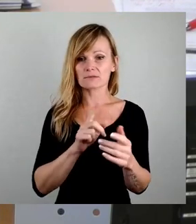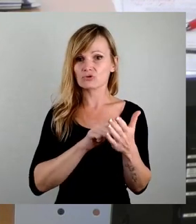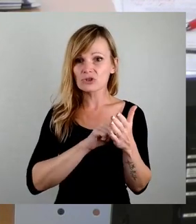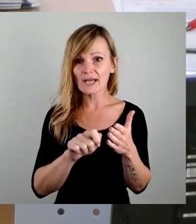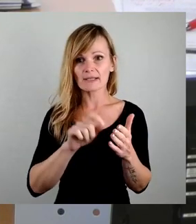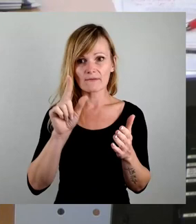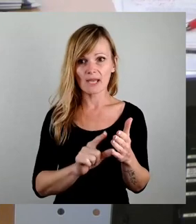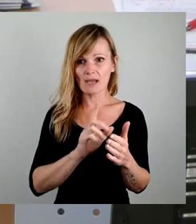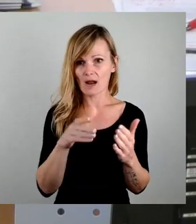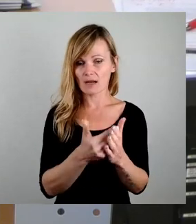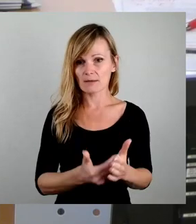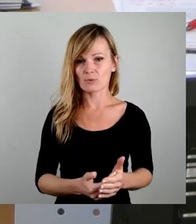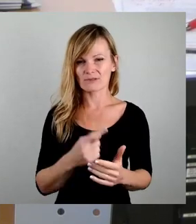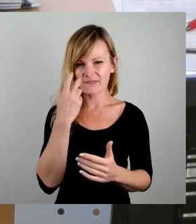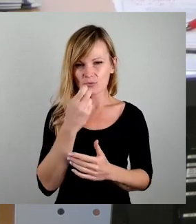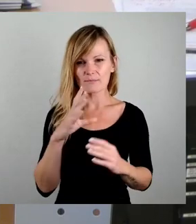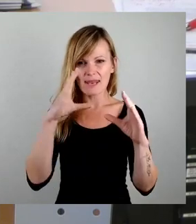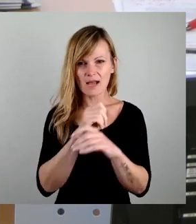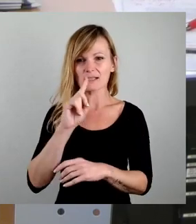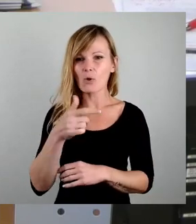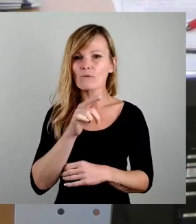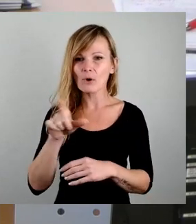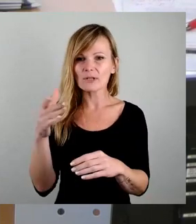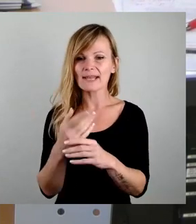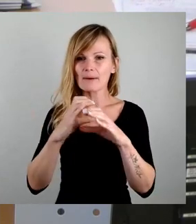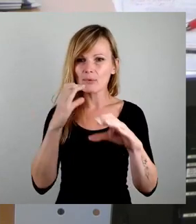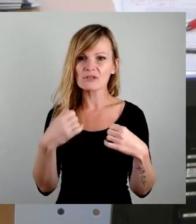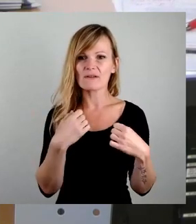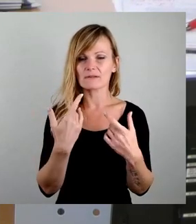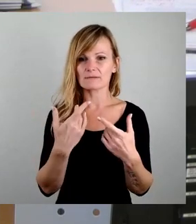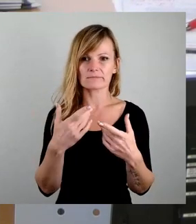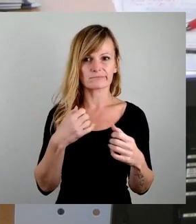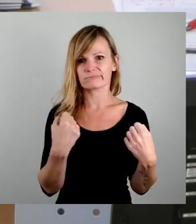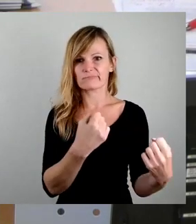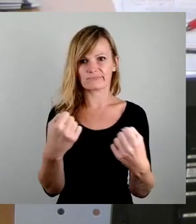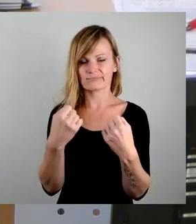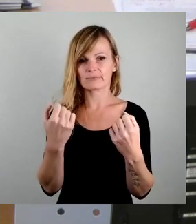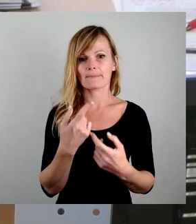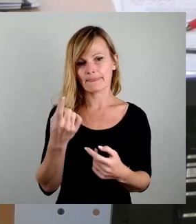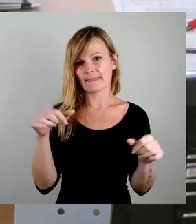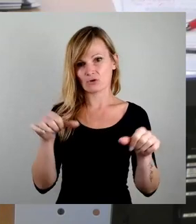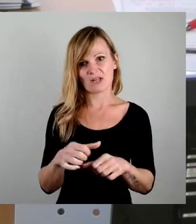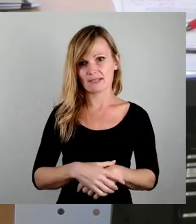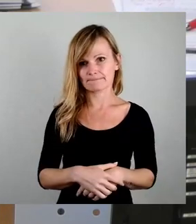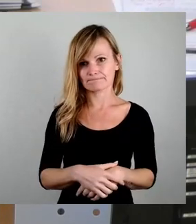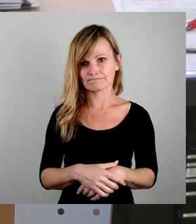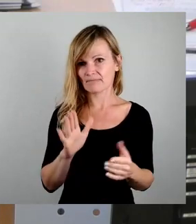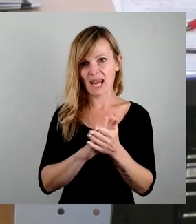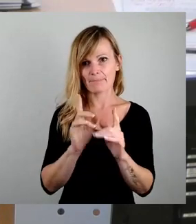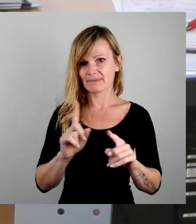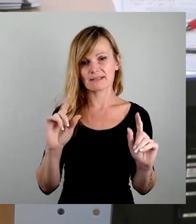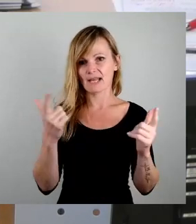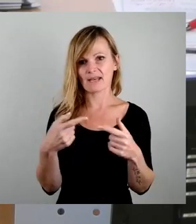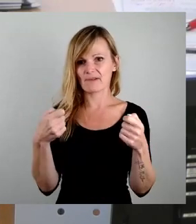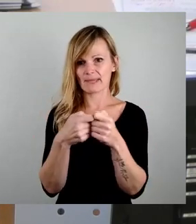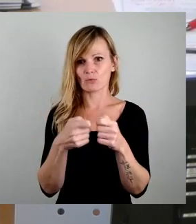Sie mal versuchen, nachts, selbst am Wochenende, nachts mit dem Bus durch die Gegend zu fahren. Wird recht schlecht gehen. Deswegen ist unser Vorschlag, wenn, dann